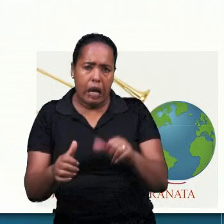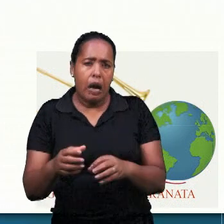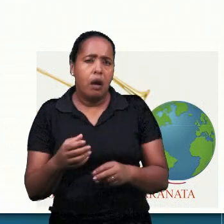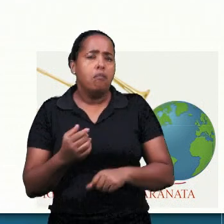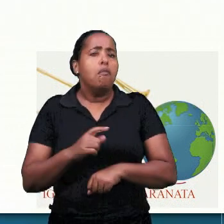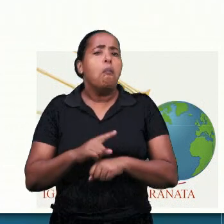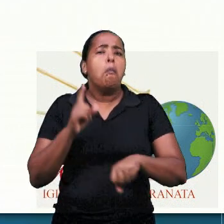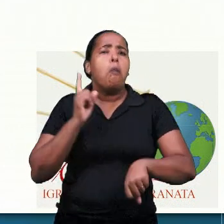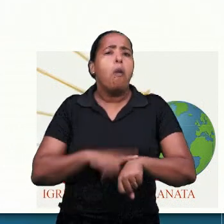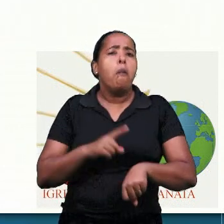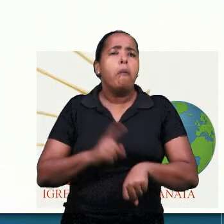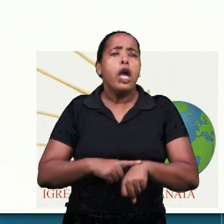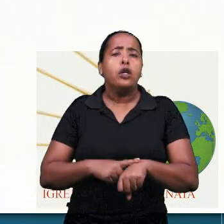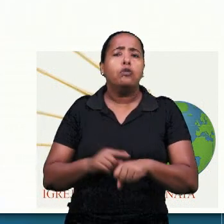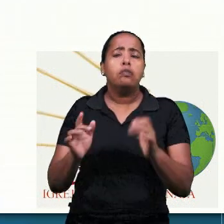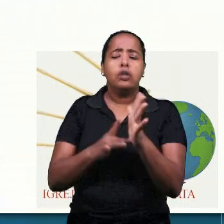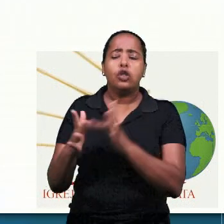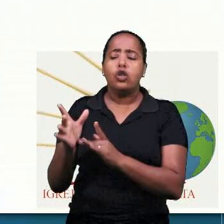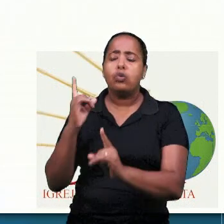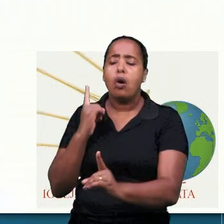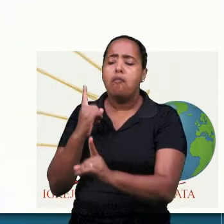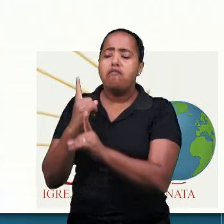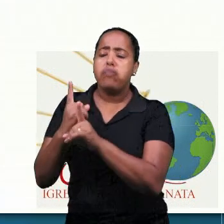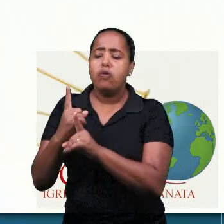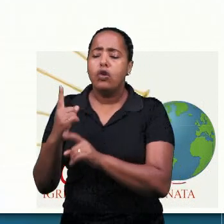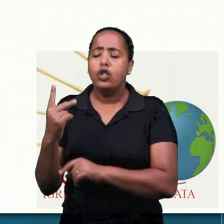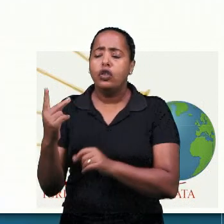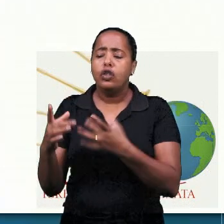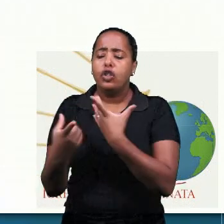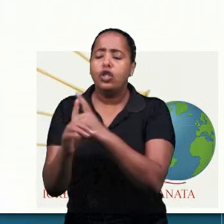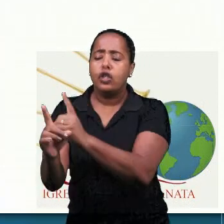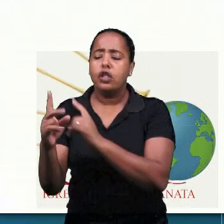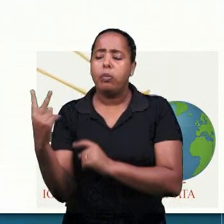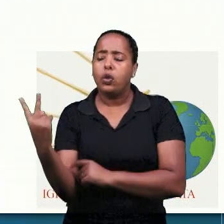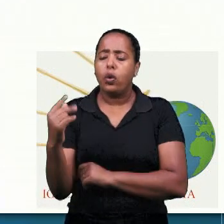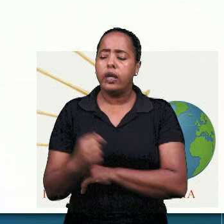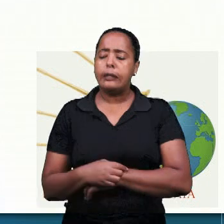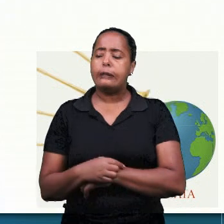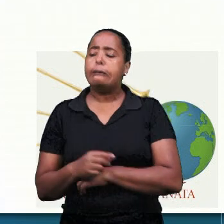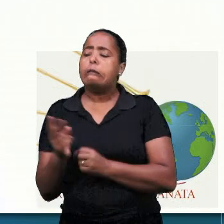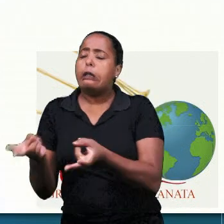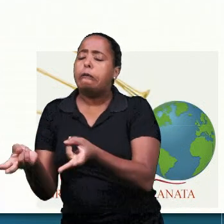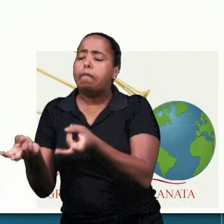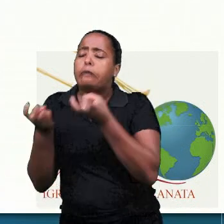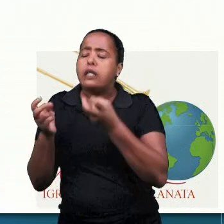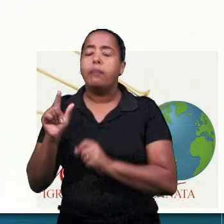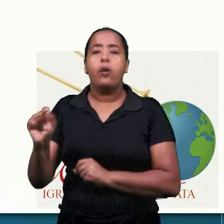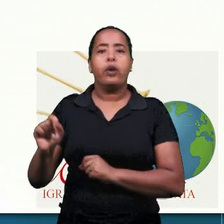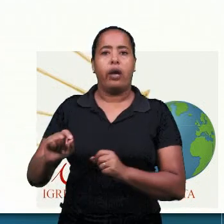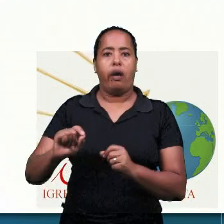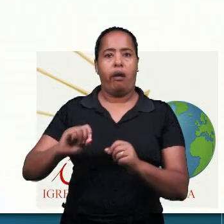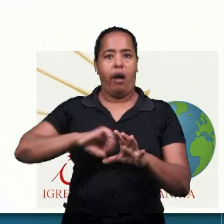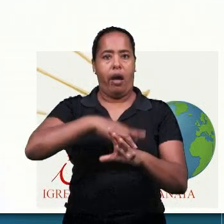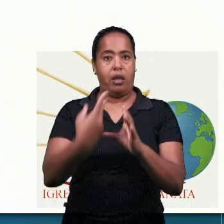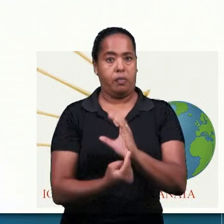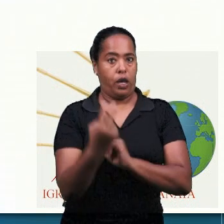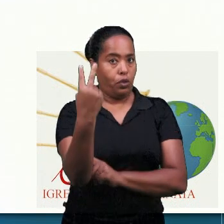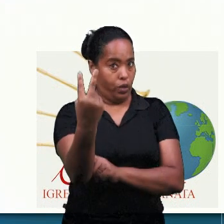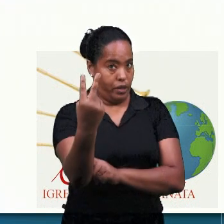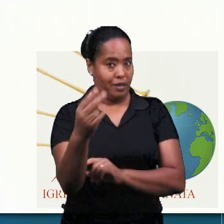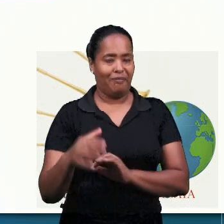Jésus a identifiée quand il a parlé aux deux disciples. Vous allez citer deux aspects. Citer deux aspects.